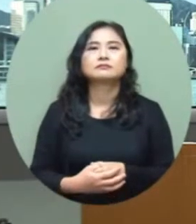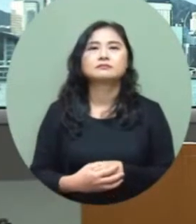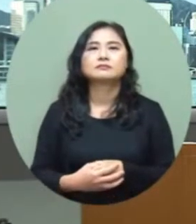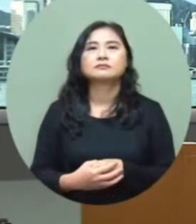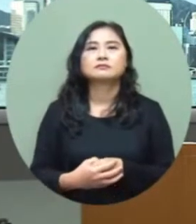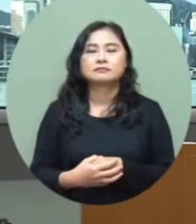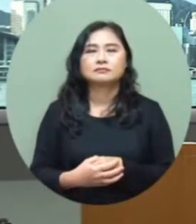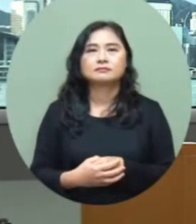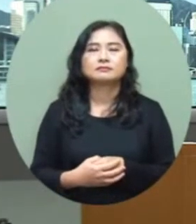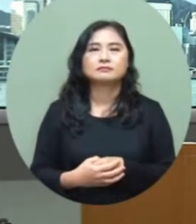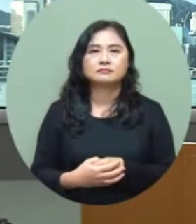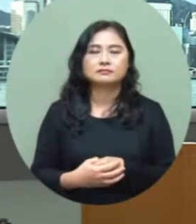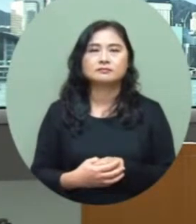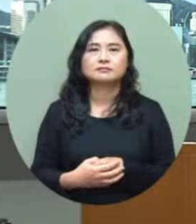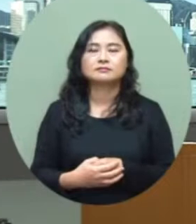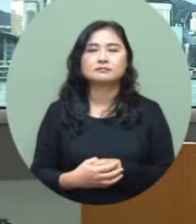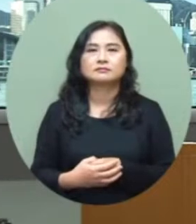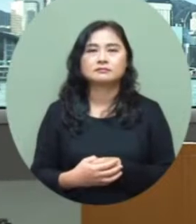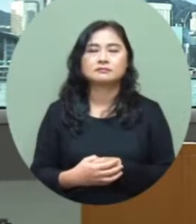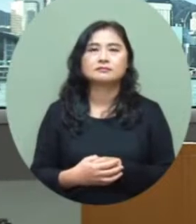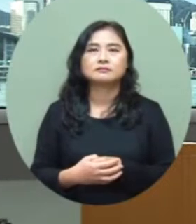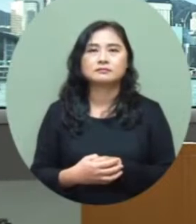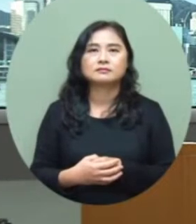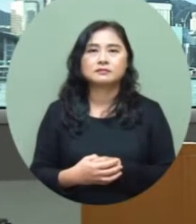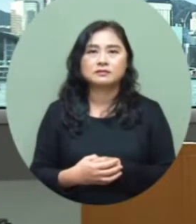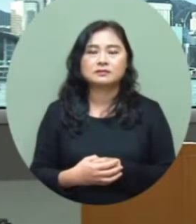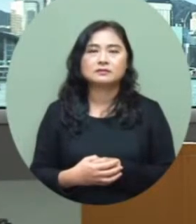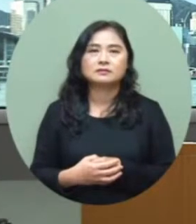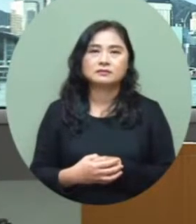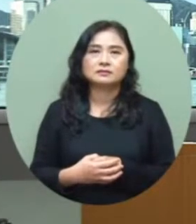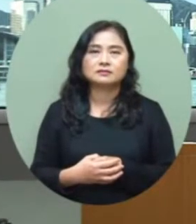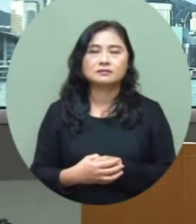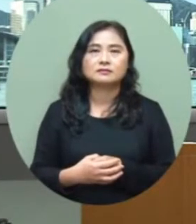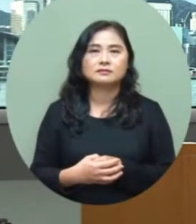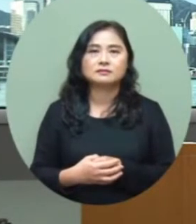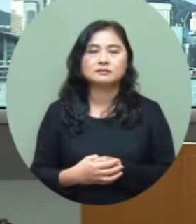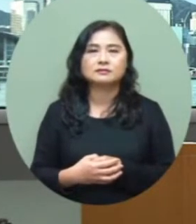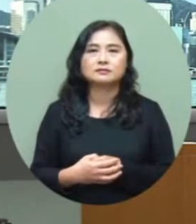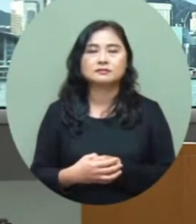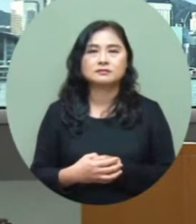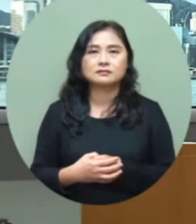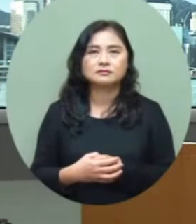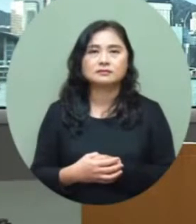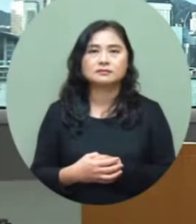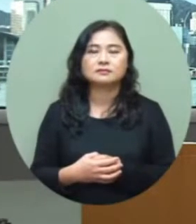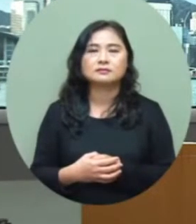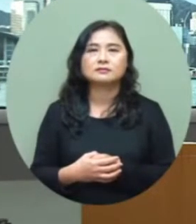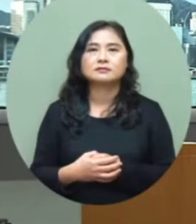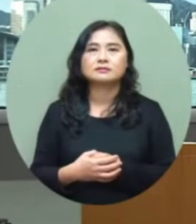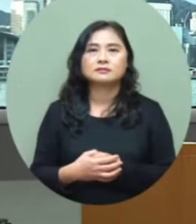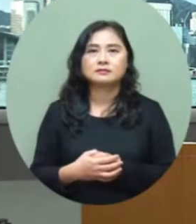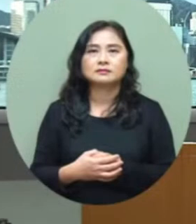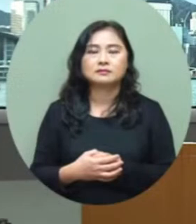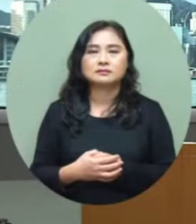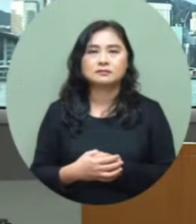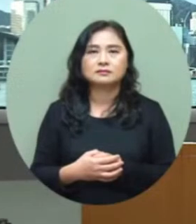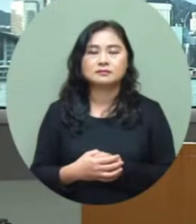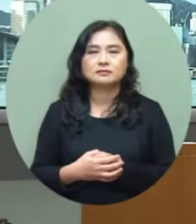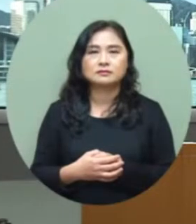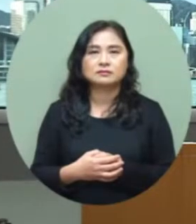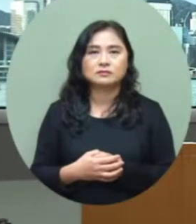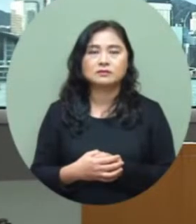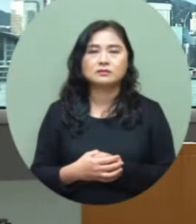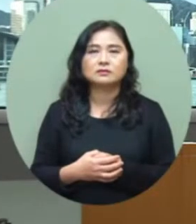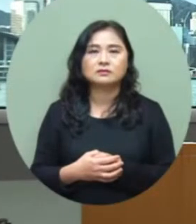者派 RAT 套裝嗰度，一個套裝係大概有幾多個測試包咧？老人家用晒係咪就可以即係再不停